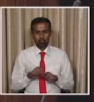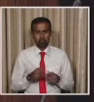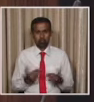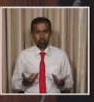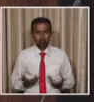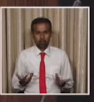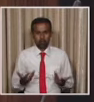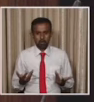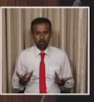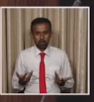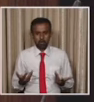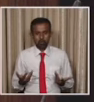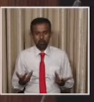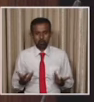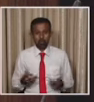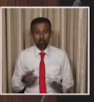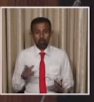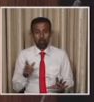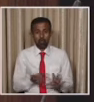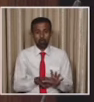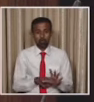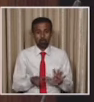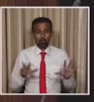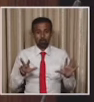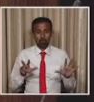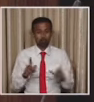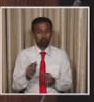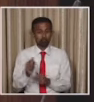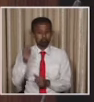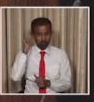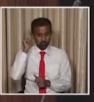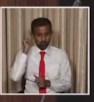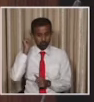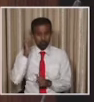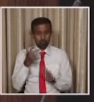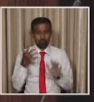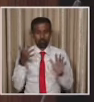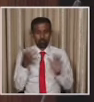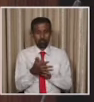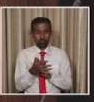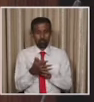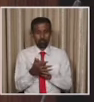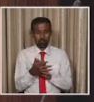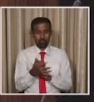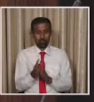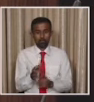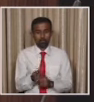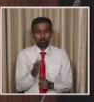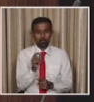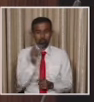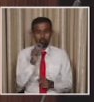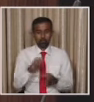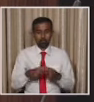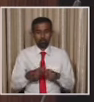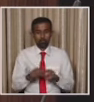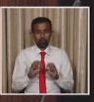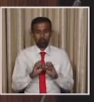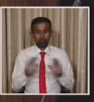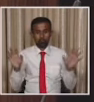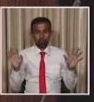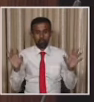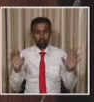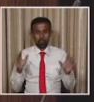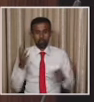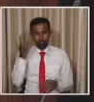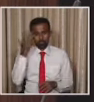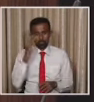බැරි වුණාම මීට අවුරුදු 8 ඉස්සල්ලා වෙච්ච මිස්ටේක් එකක් ජනාධිපතිවරණය ප්‍රකාශයට පත් කරන්න